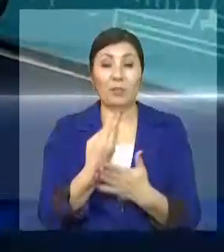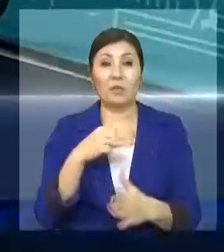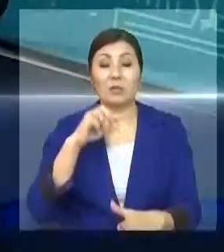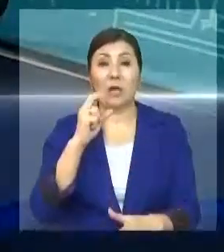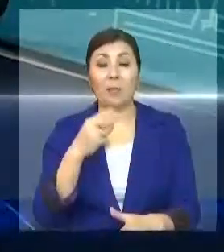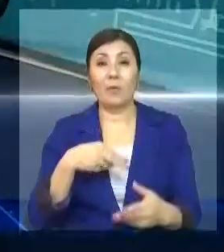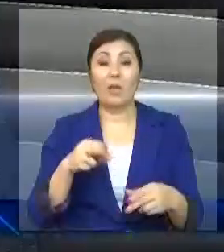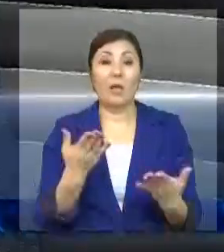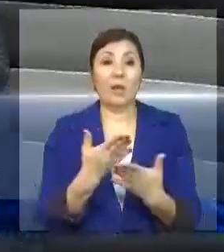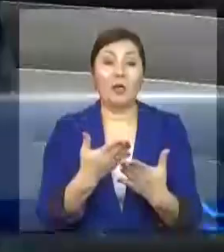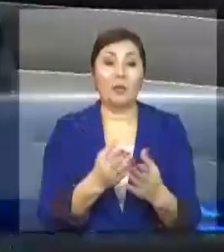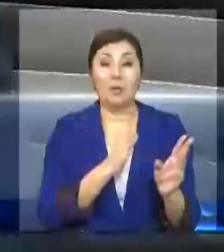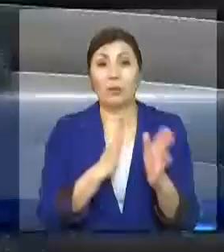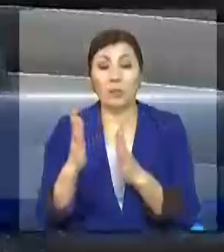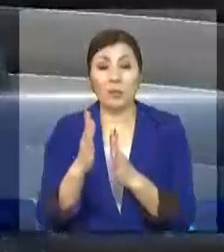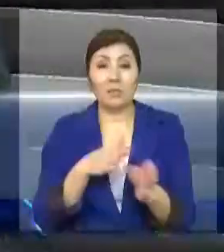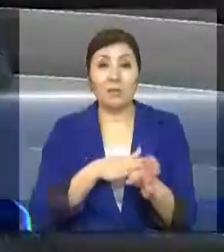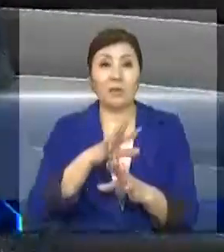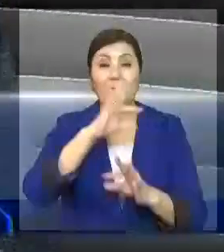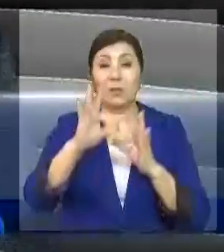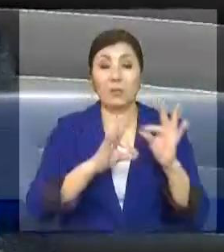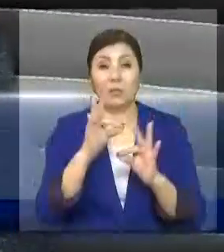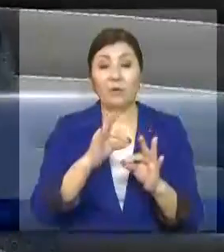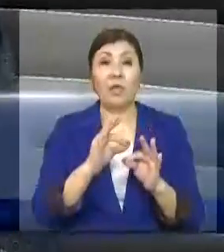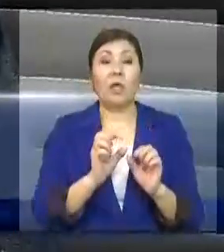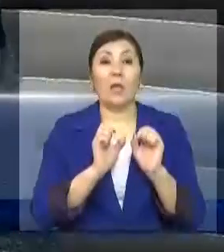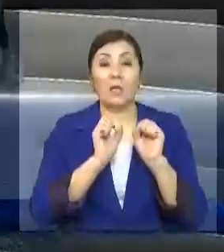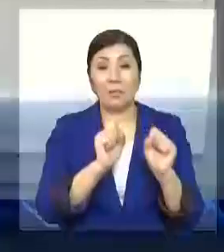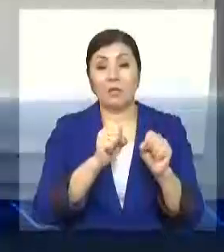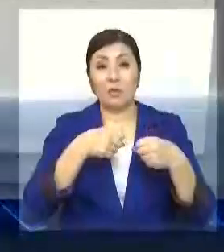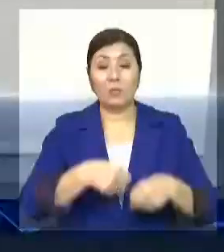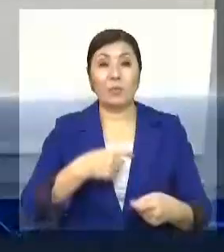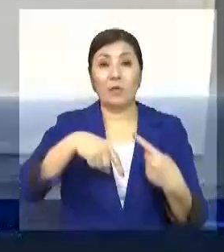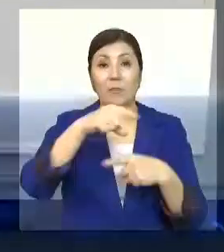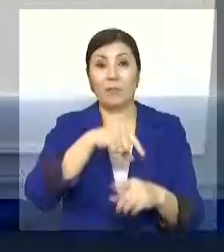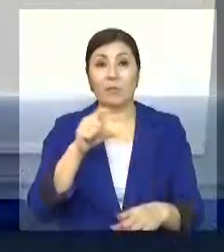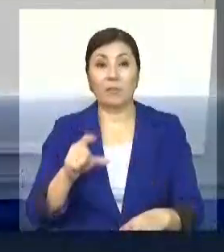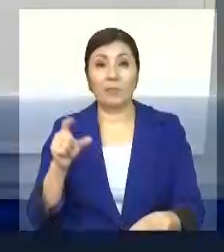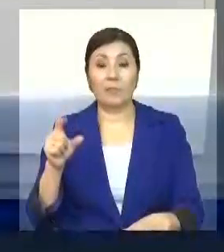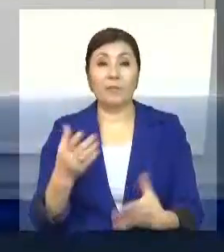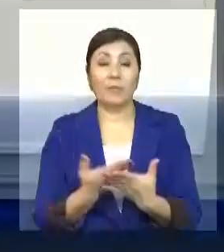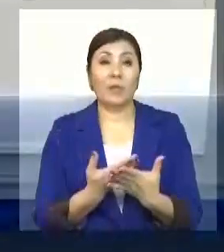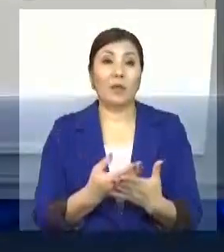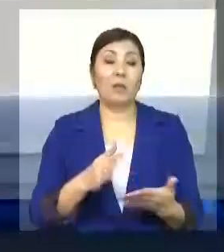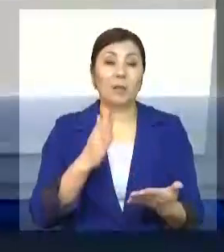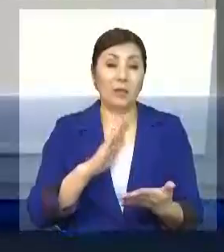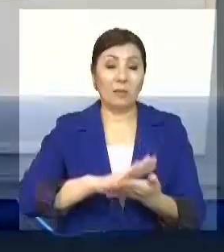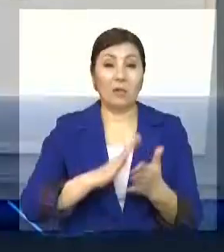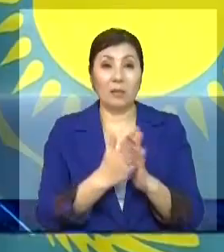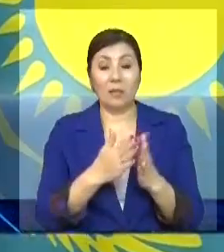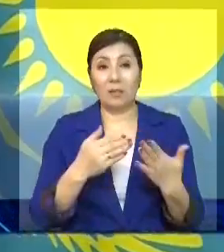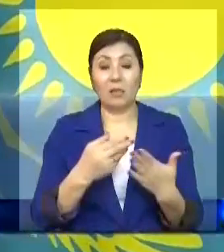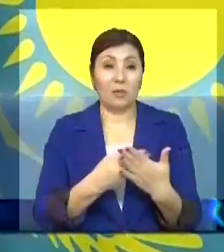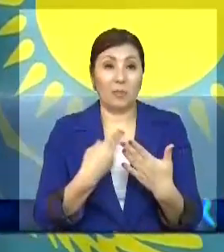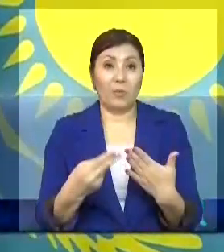который координирует реализацию проектов и защищает права бизнесменов, желающих вложиться в экономику региона. Подписан меморандум о реализации